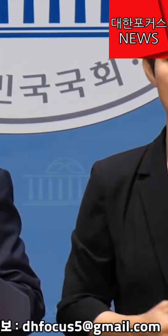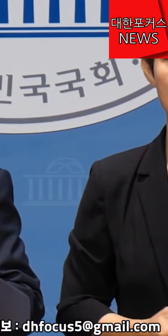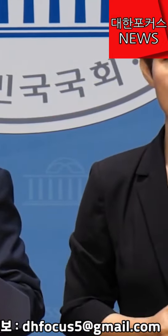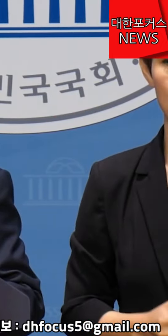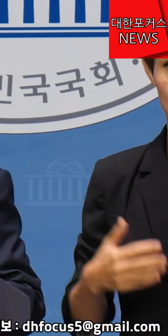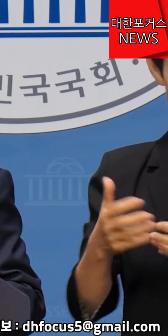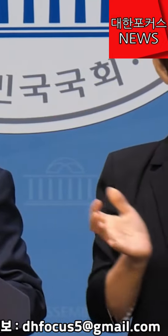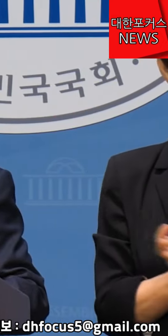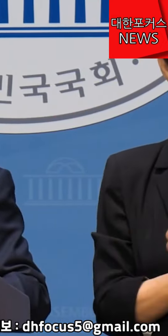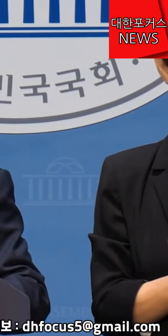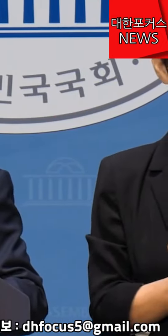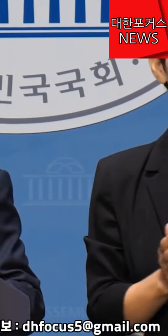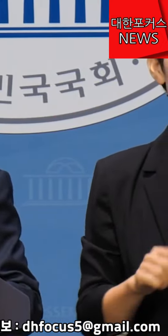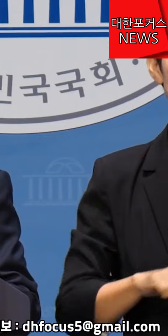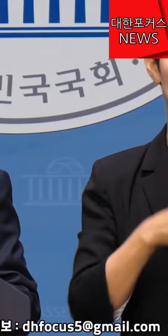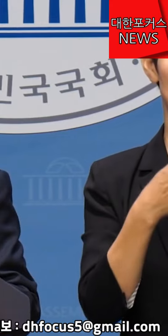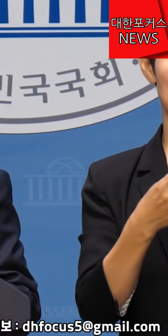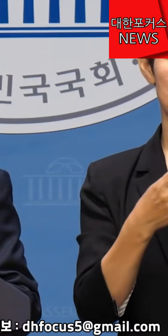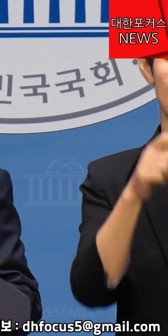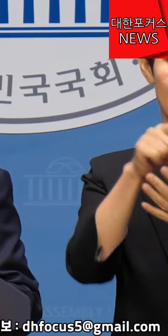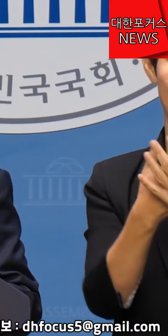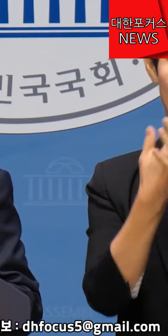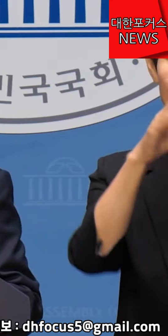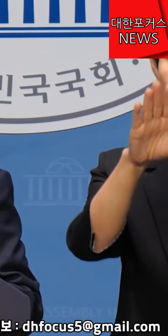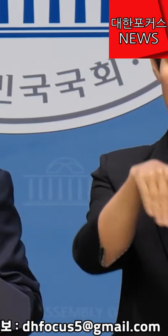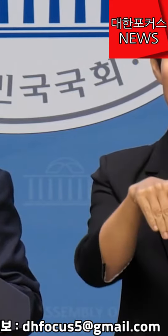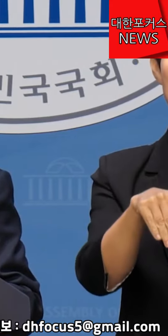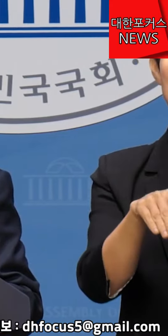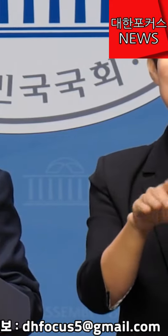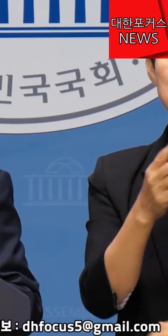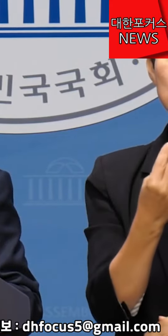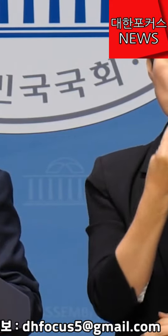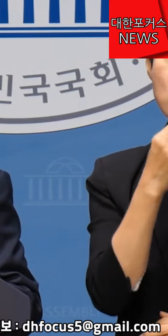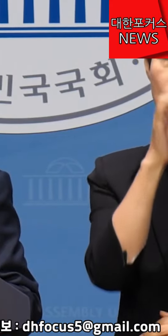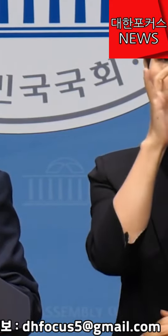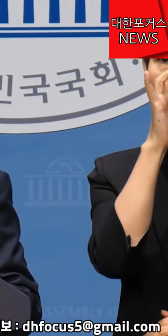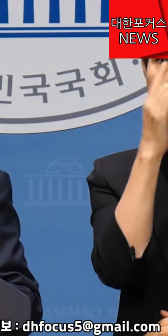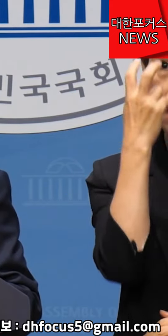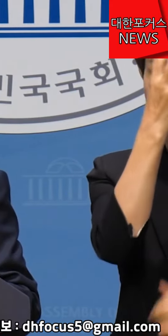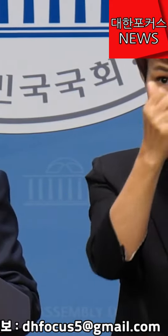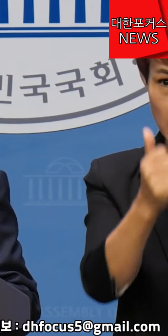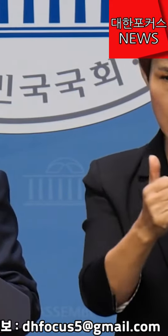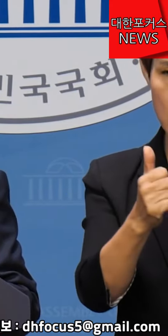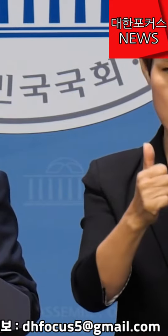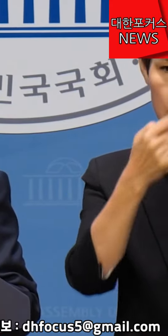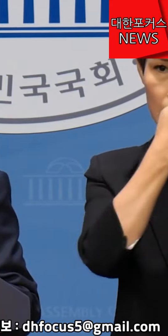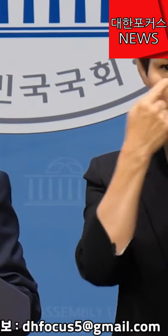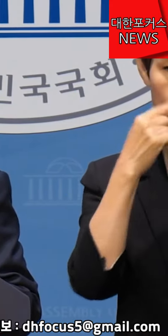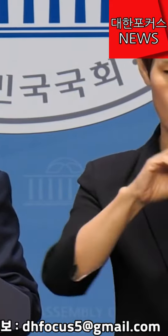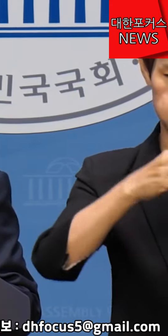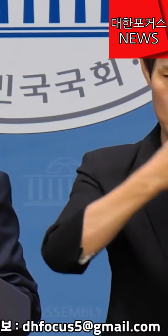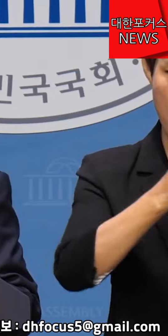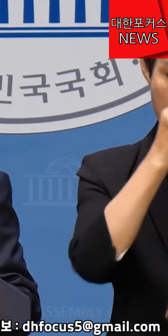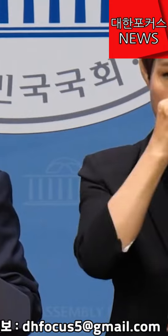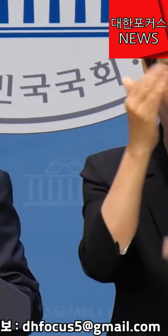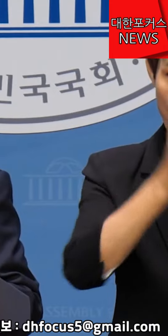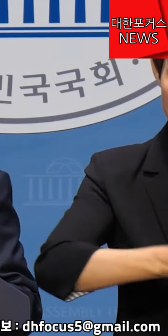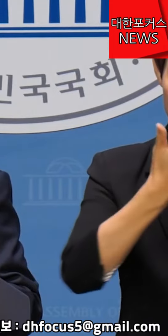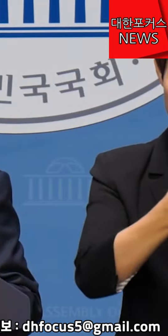대책단은 지난 13일 기자회견에서 서울중앙지검의 증거 조작 사실 공문서 표지 가리를